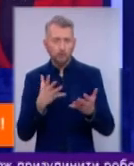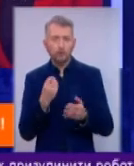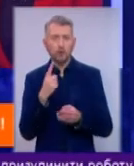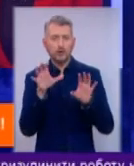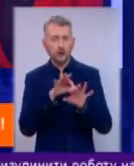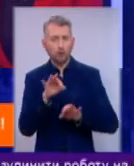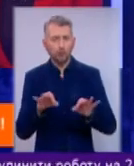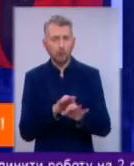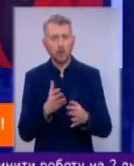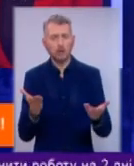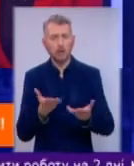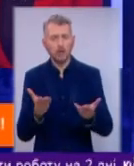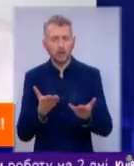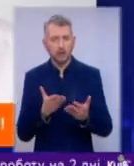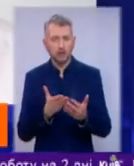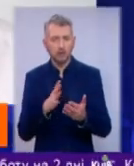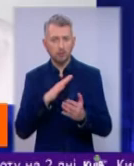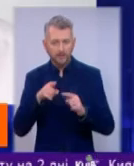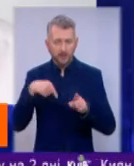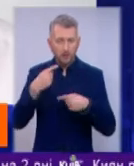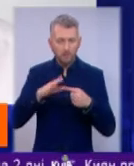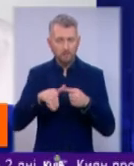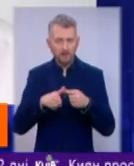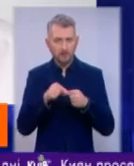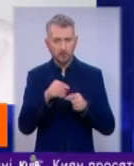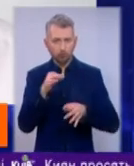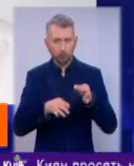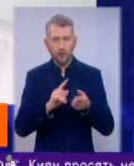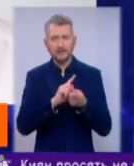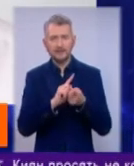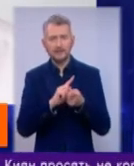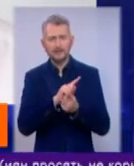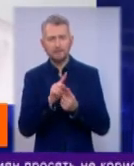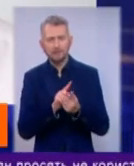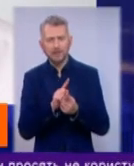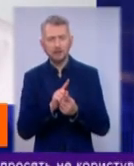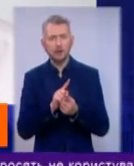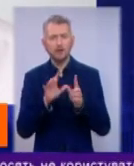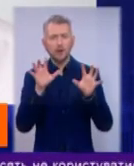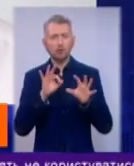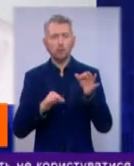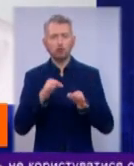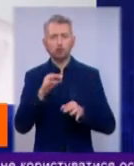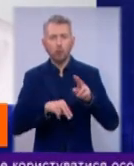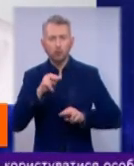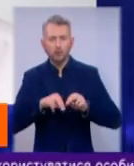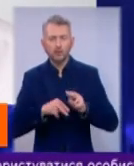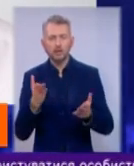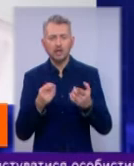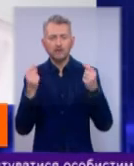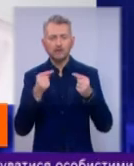який слідом, що за антикорупційним судом, це зміни щодо закону про судоустрій, який, власне,